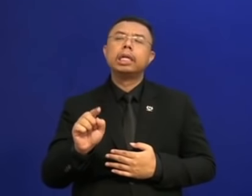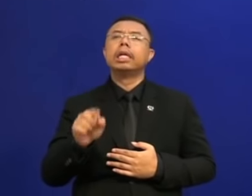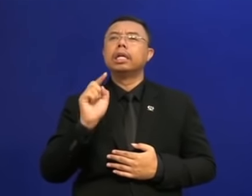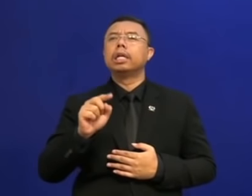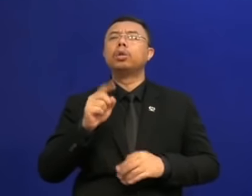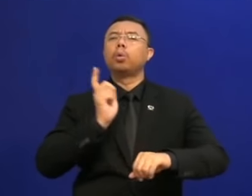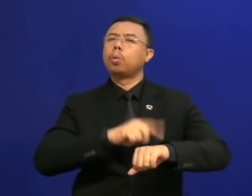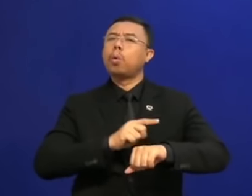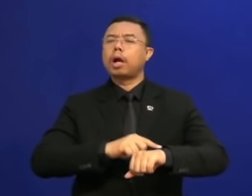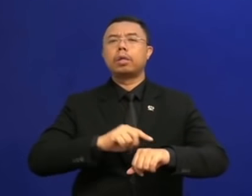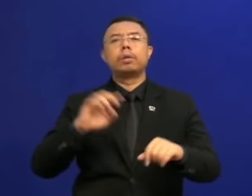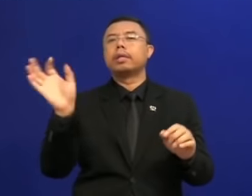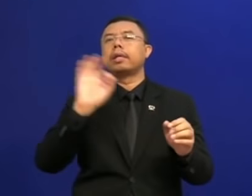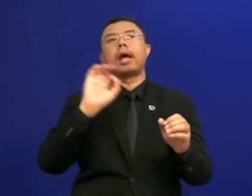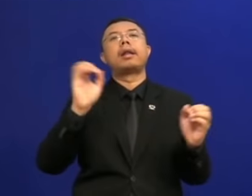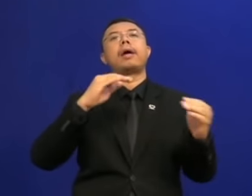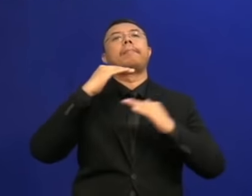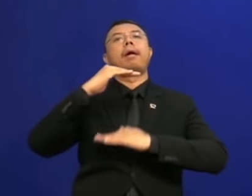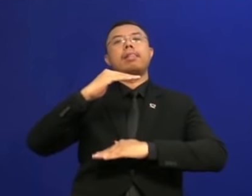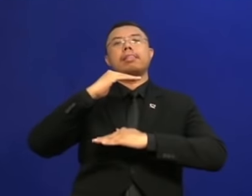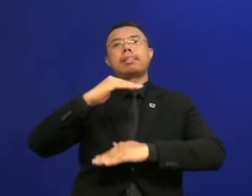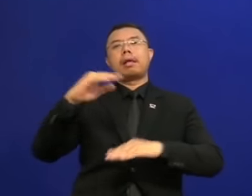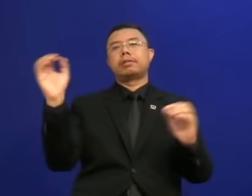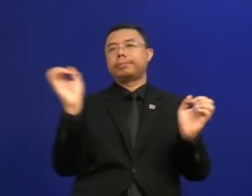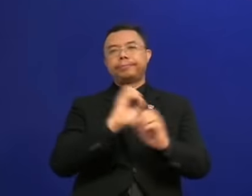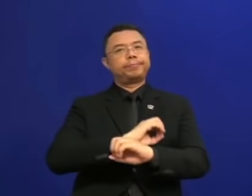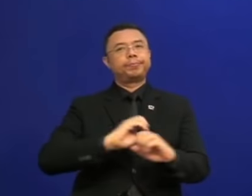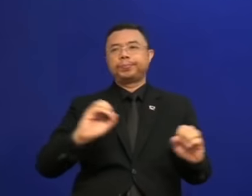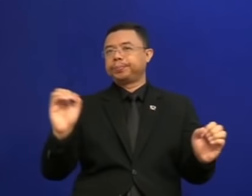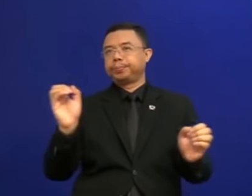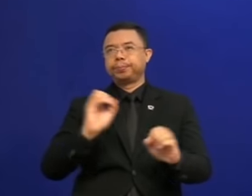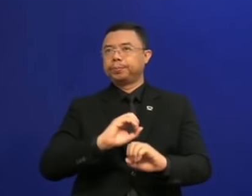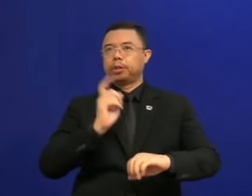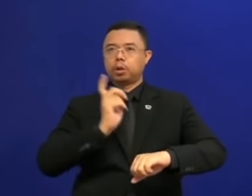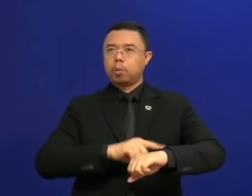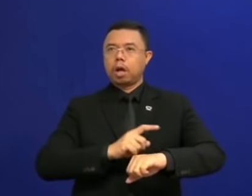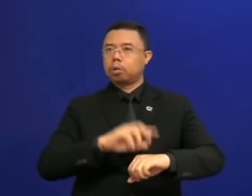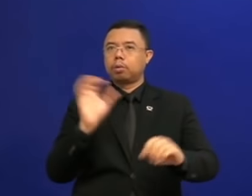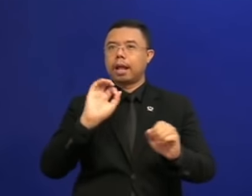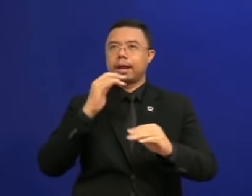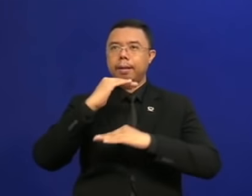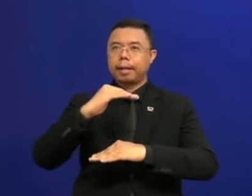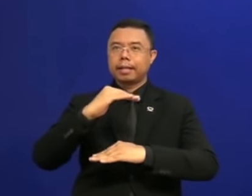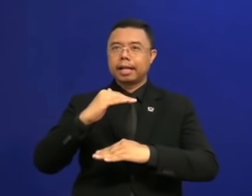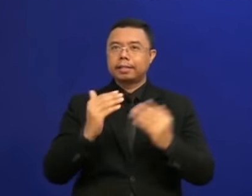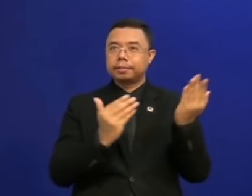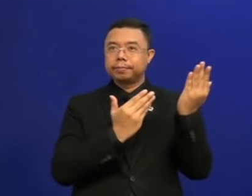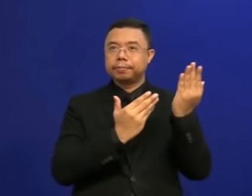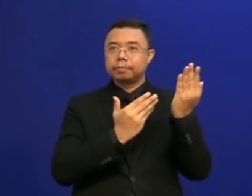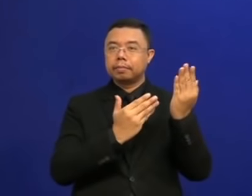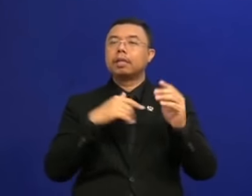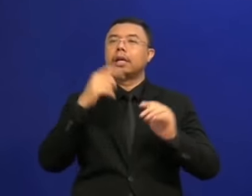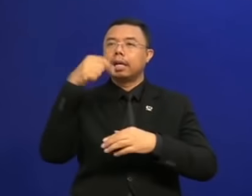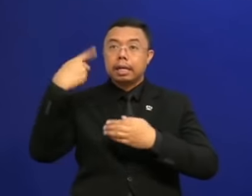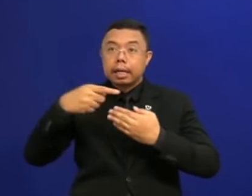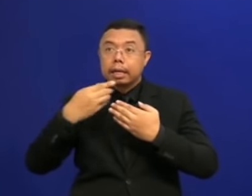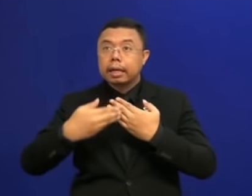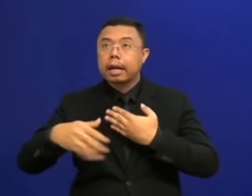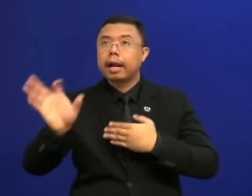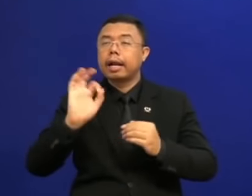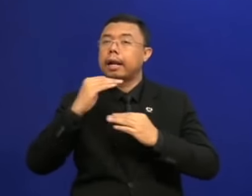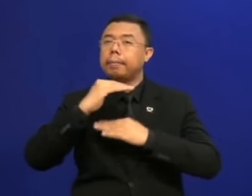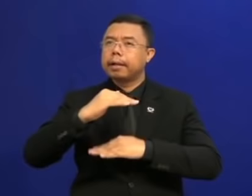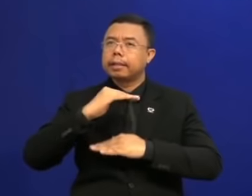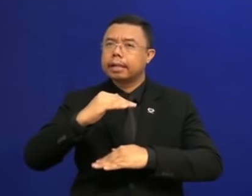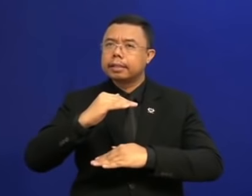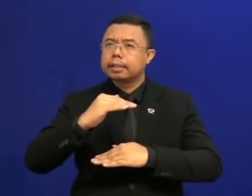itu waktu yang tidak terbatas. Ya, kekekalan ini, ya, tidak